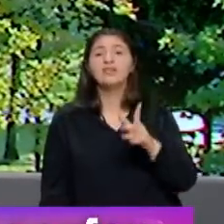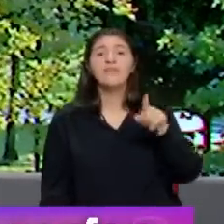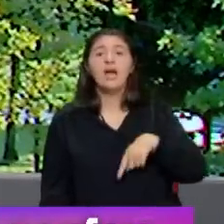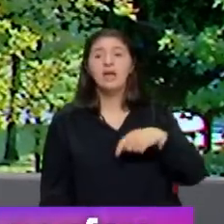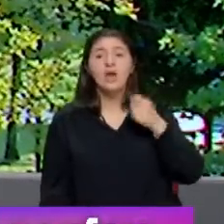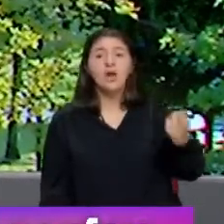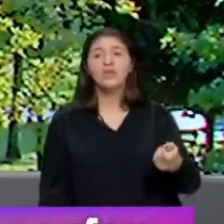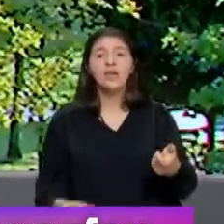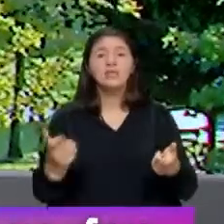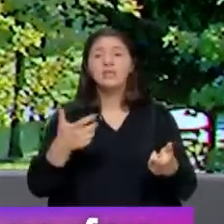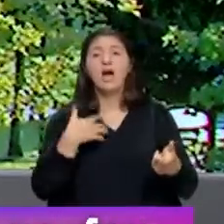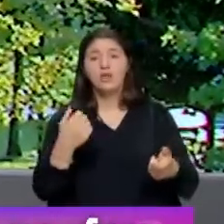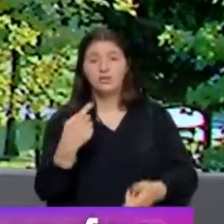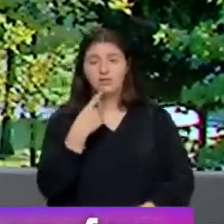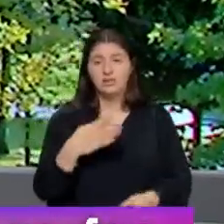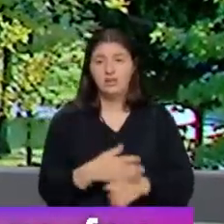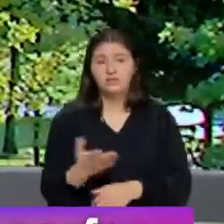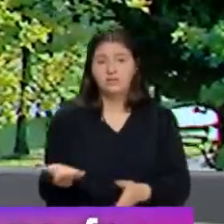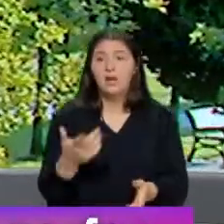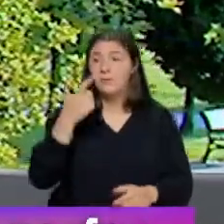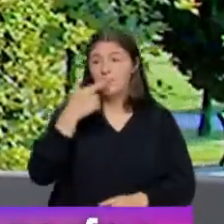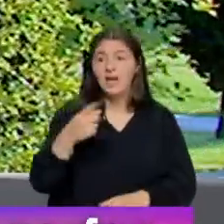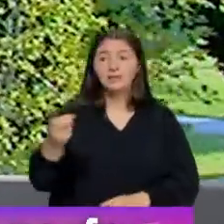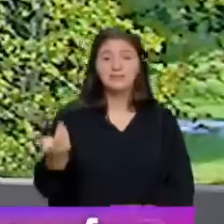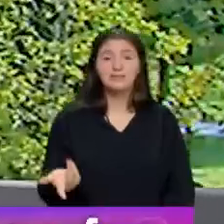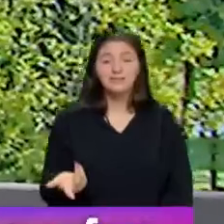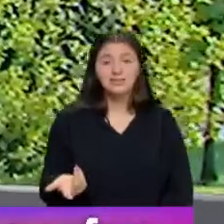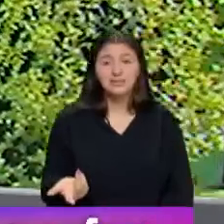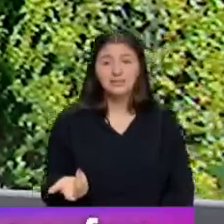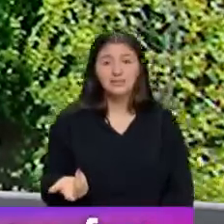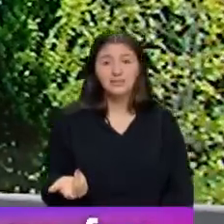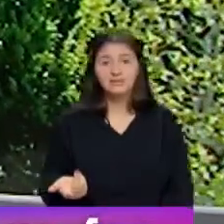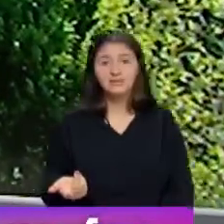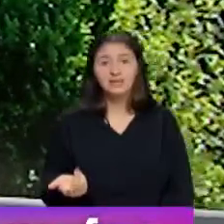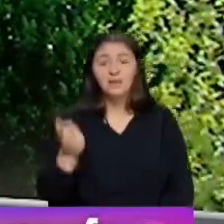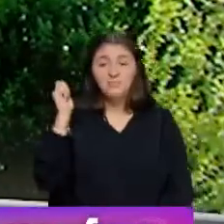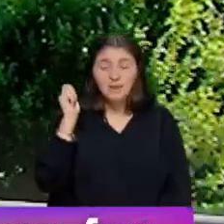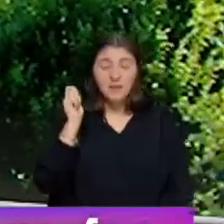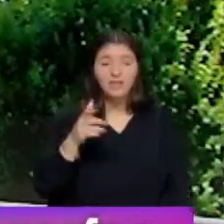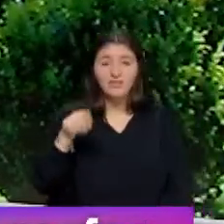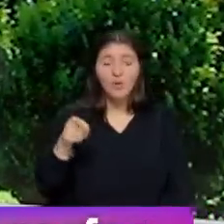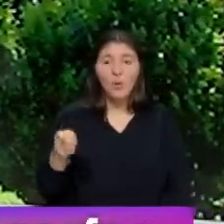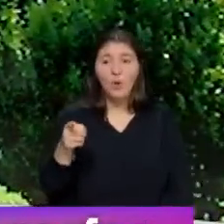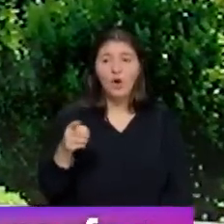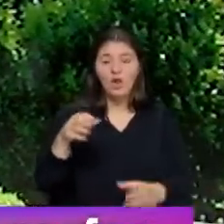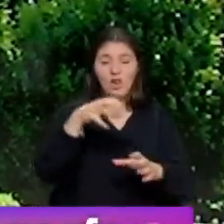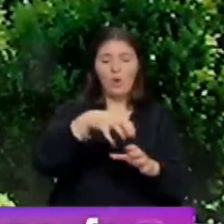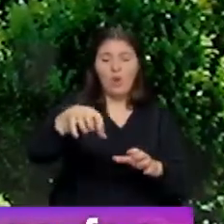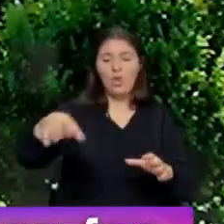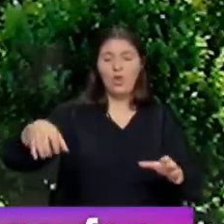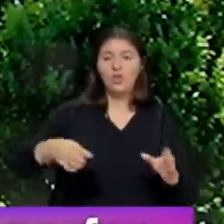neresi nereden alınıyor derseniz Aslında akaryakıt istasyonlarından alınıyor böyle lokal olarak